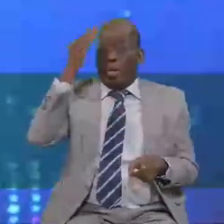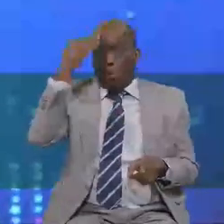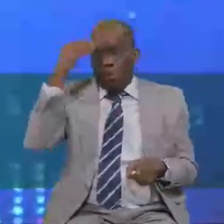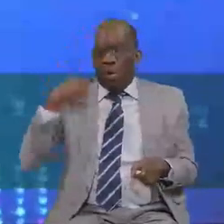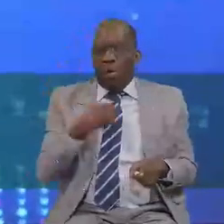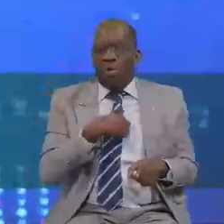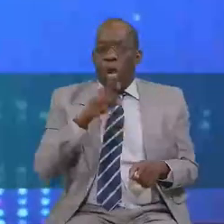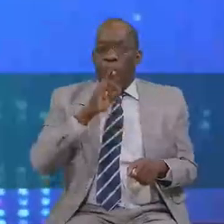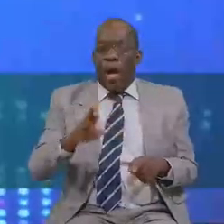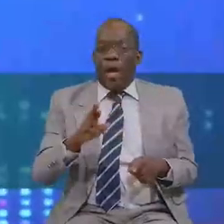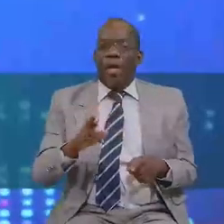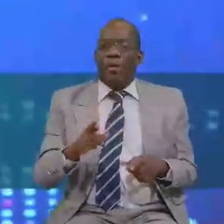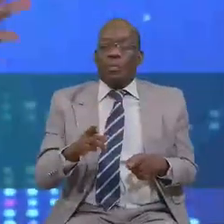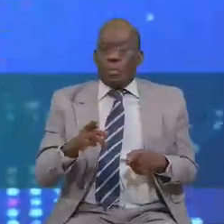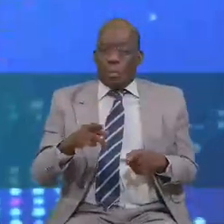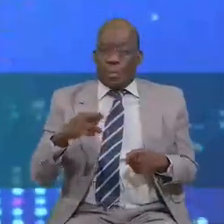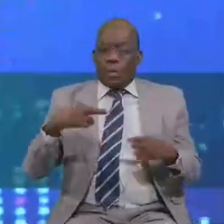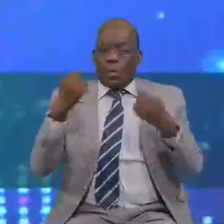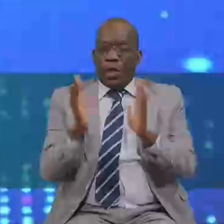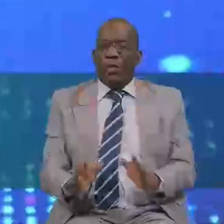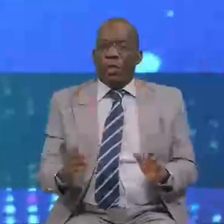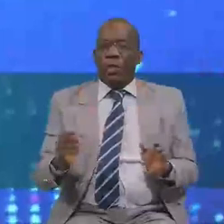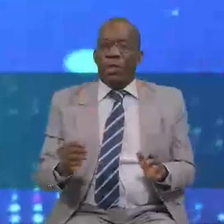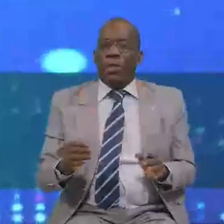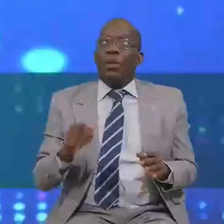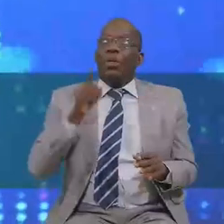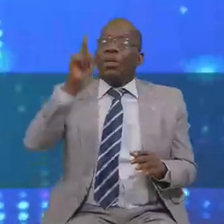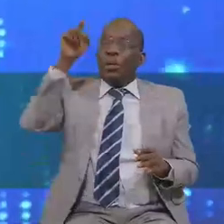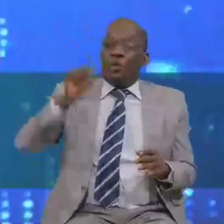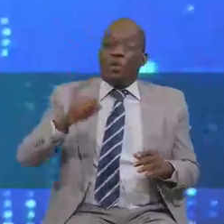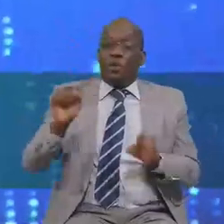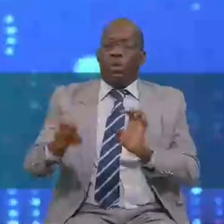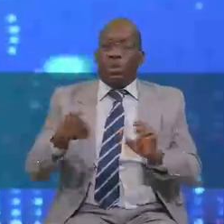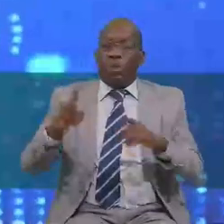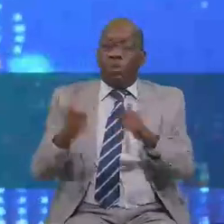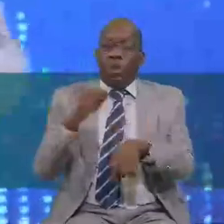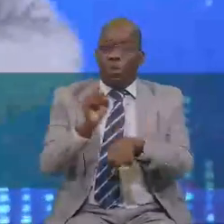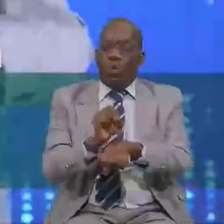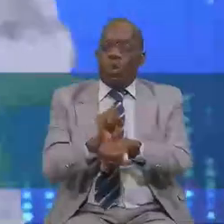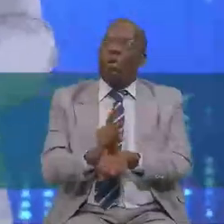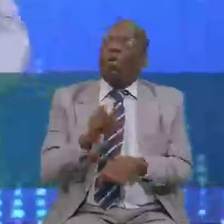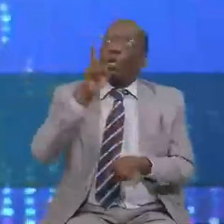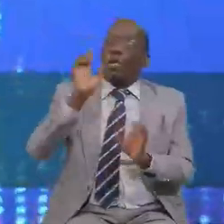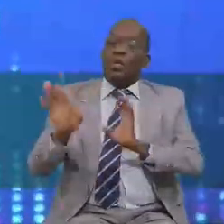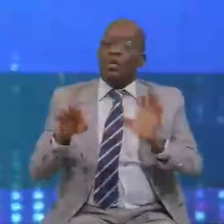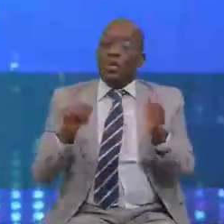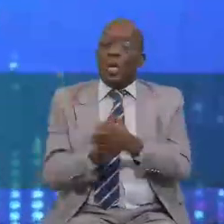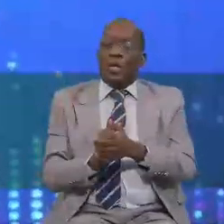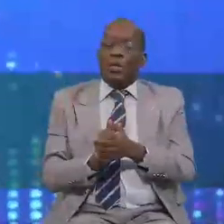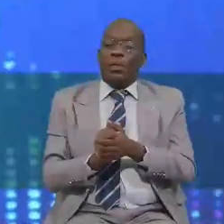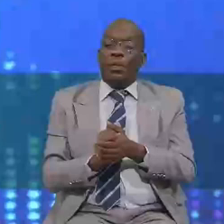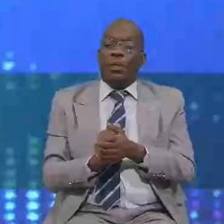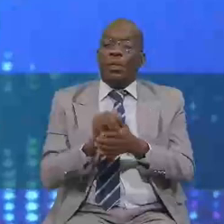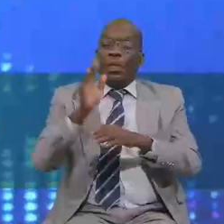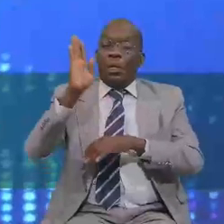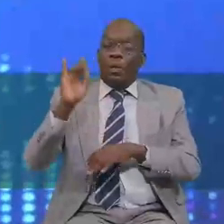que nous sommes des pécheurs, il doit faire la première œuvre. Et ça, c'est le salut. Et il le fait par l'appel